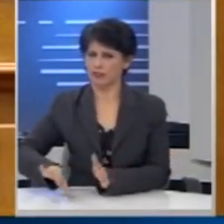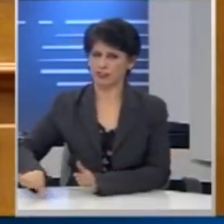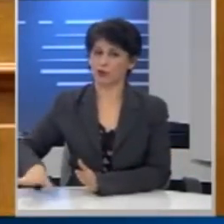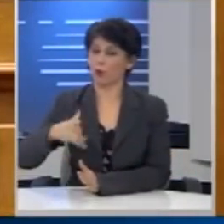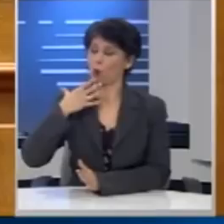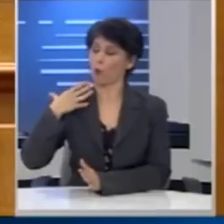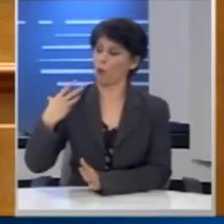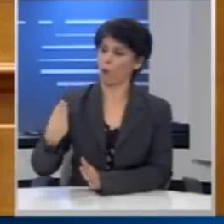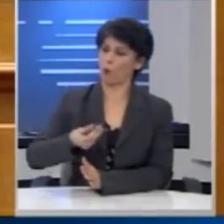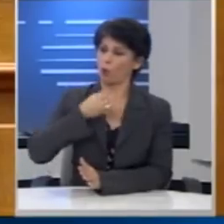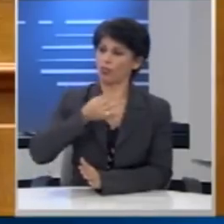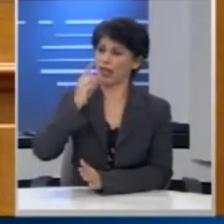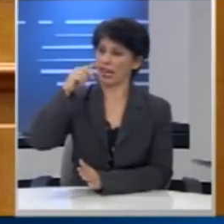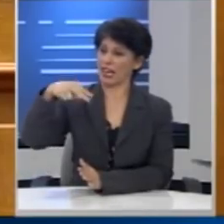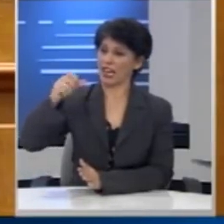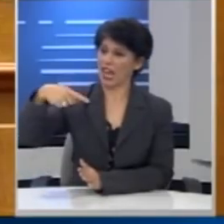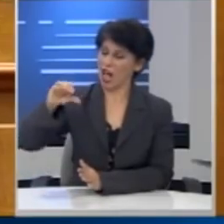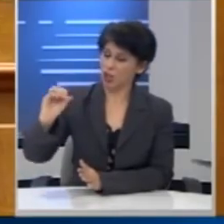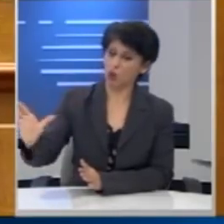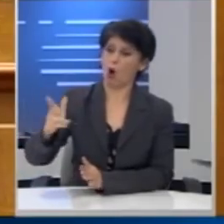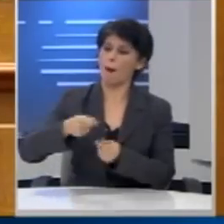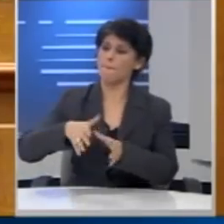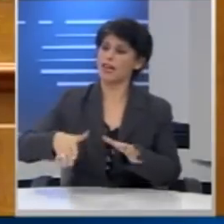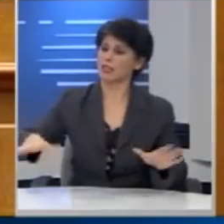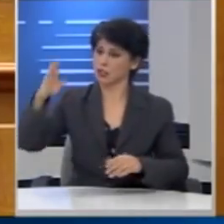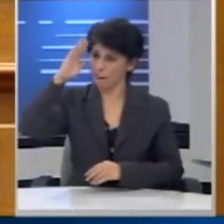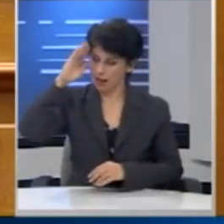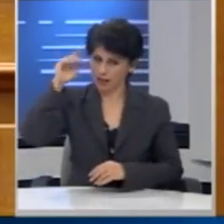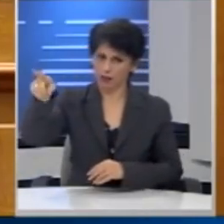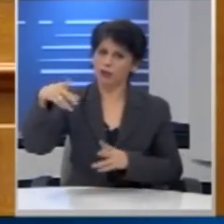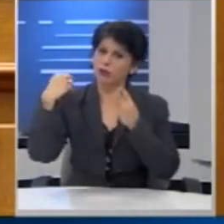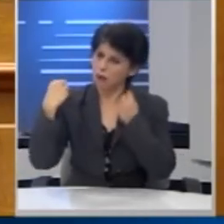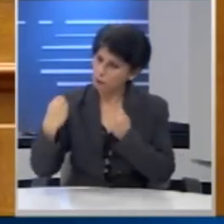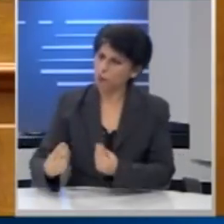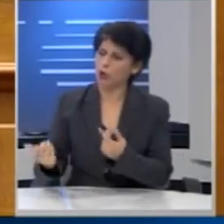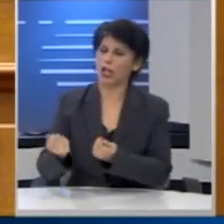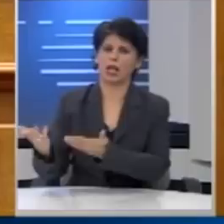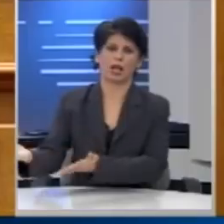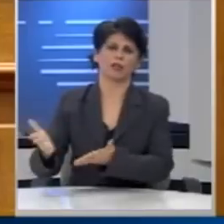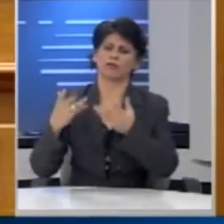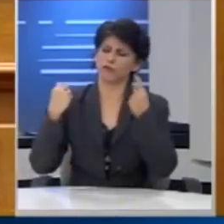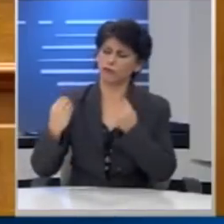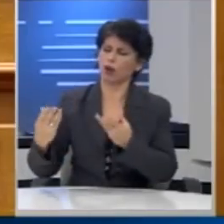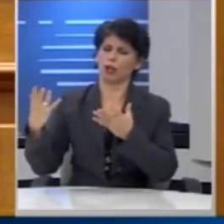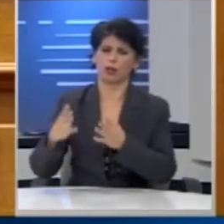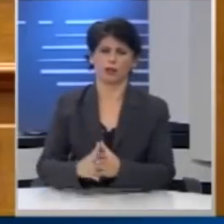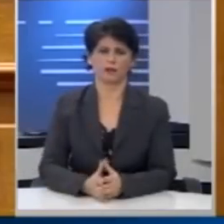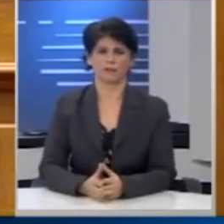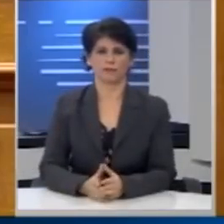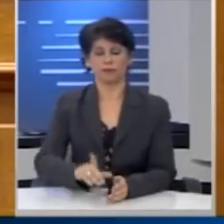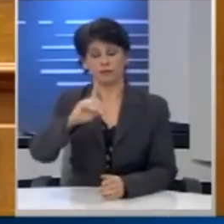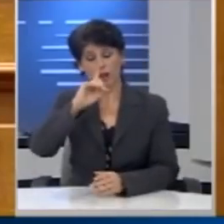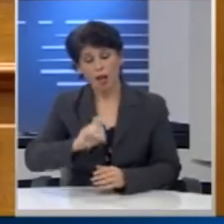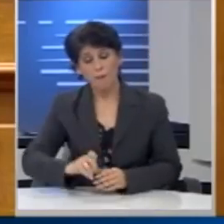άκρη τις ωραίες δηλώσεις περί του ΝΑΤΟ, περί των υπεραλιστών Αμερικάνων και πολύ καλά κάνατε. Πολύ καλά κάνατε.